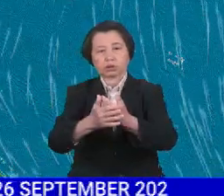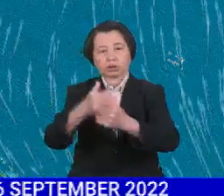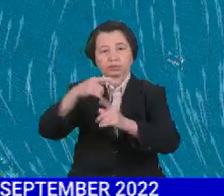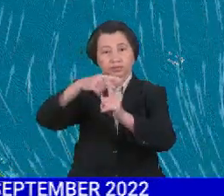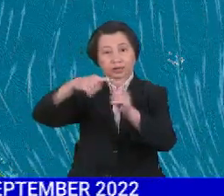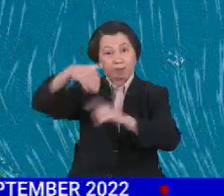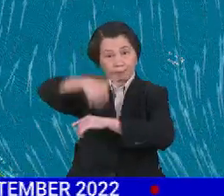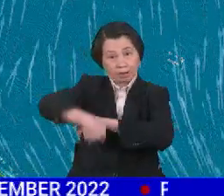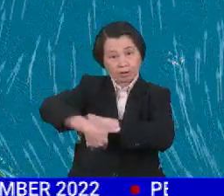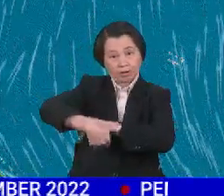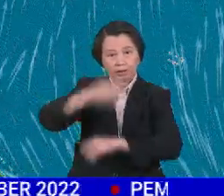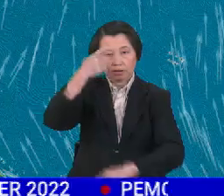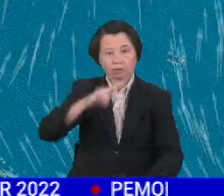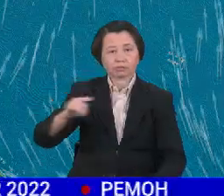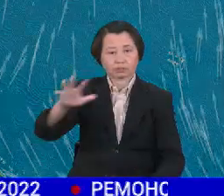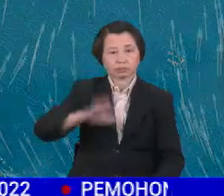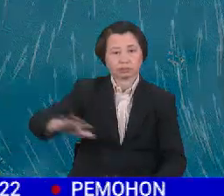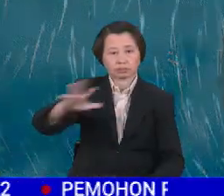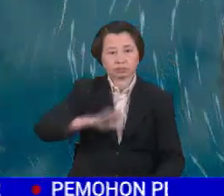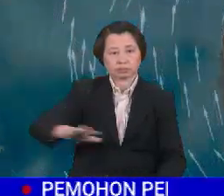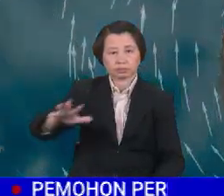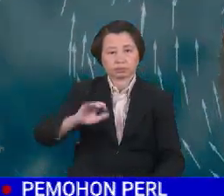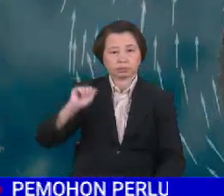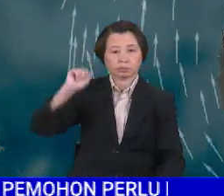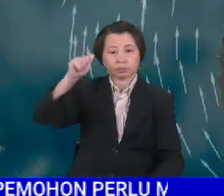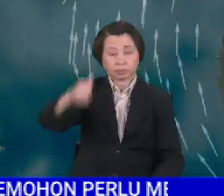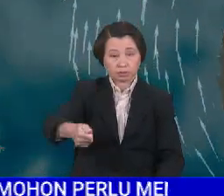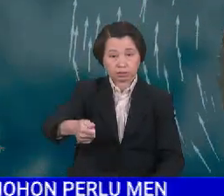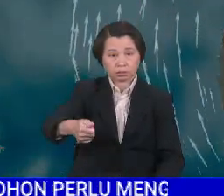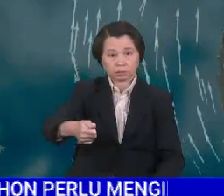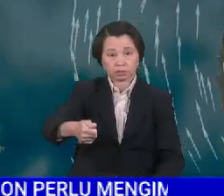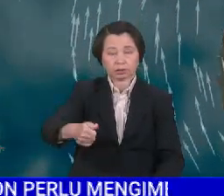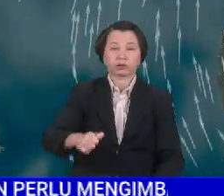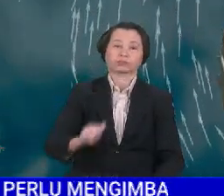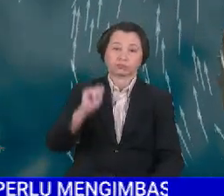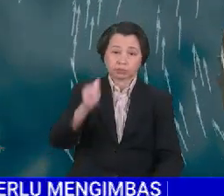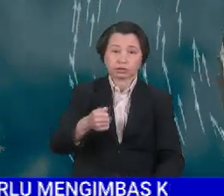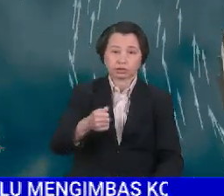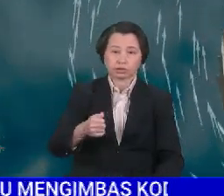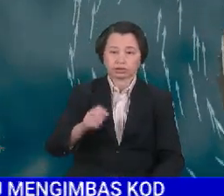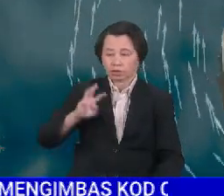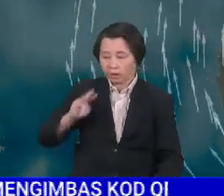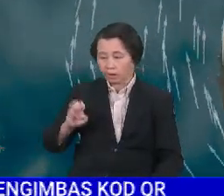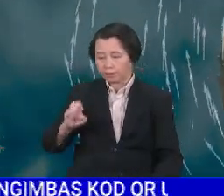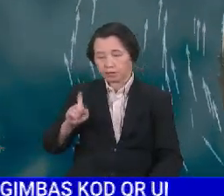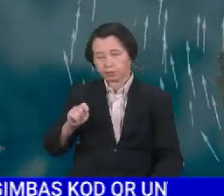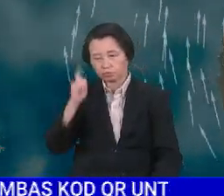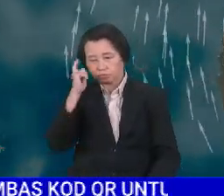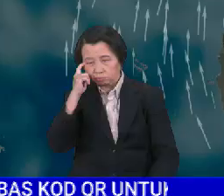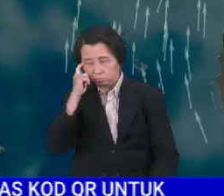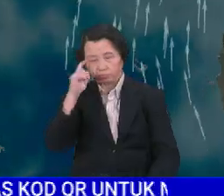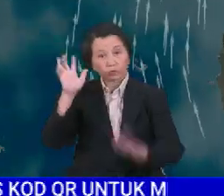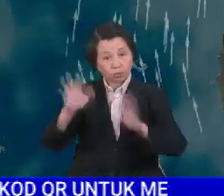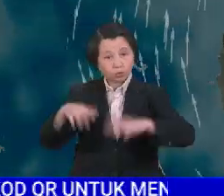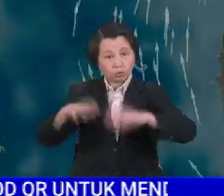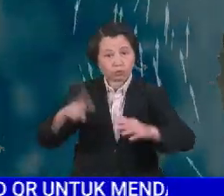nanti. Bagi ramalan bagi esok pula, Jabatan Meteorologi Malaysia masih lagi menjangkakan keadaan hujan serta